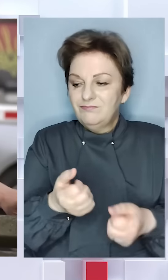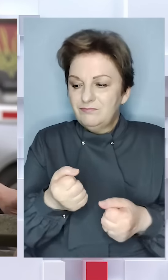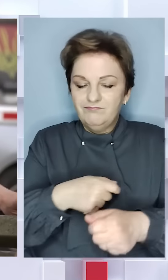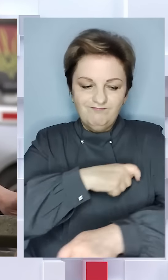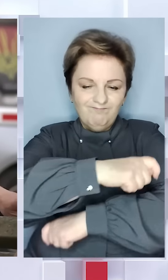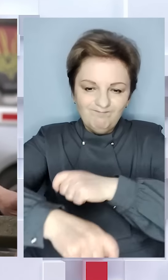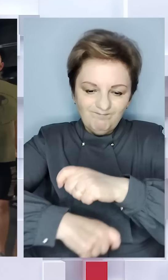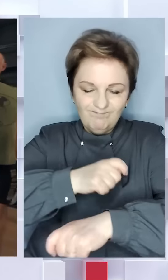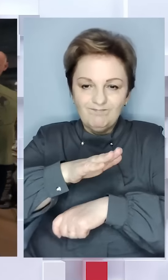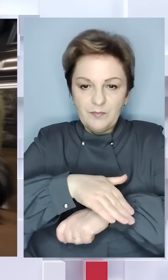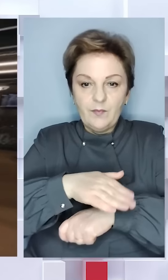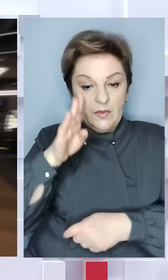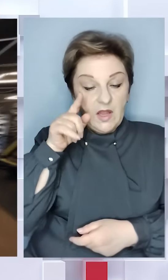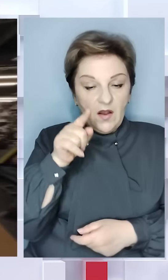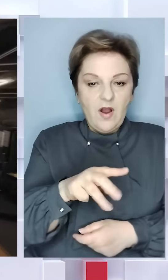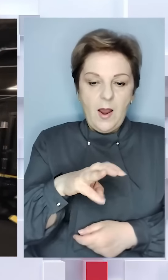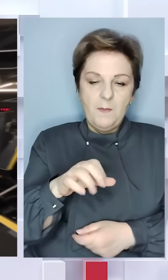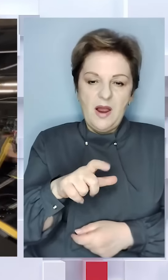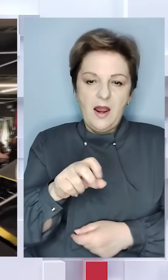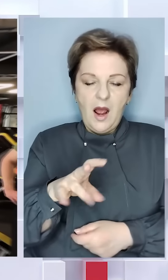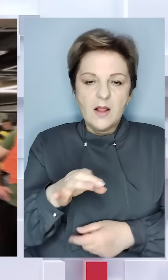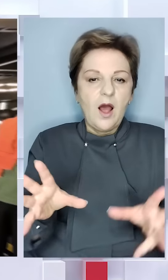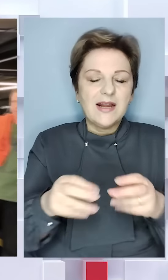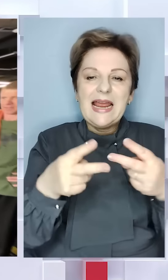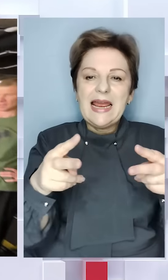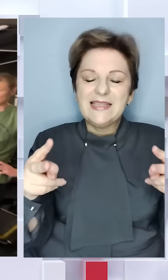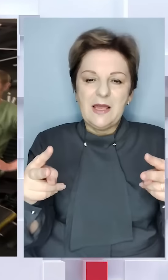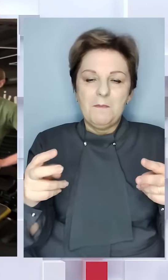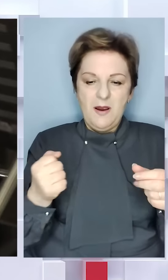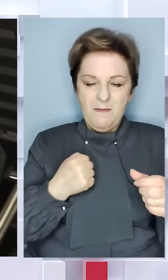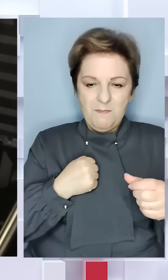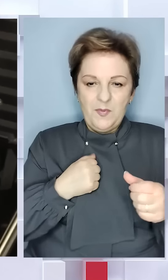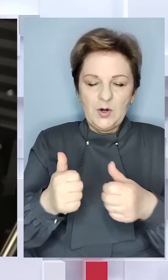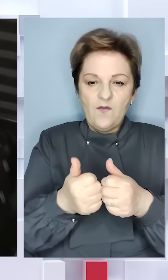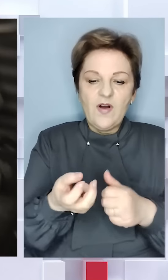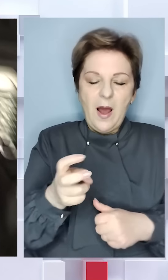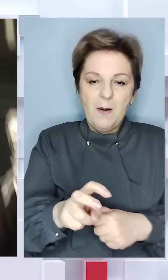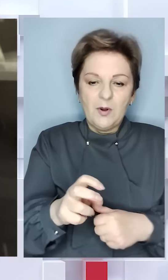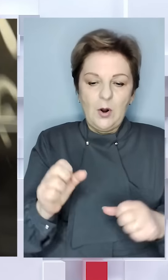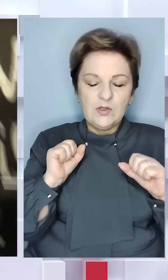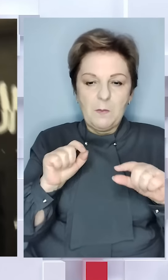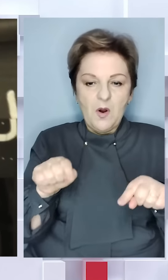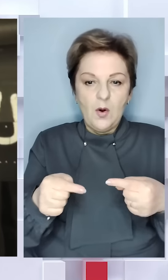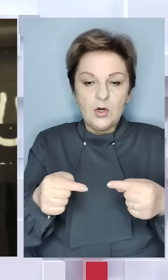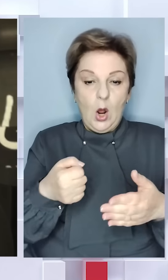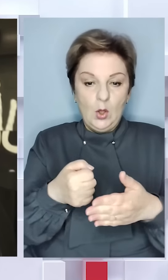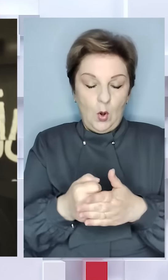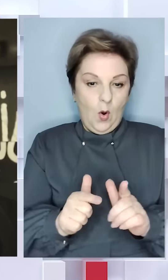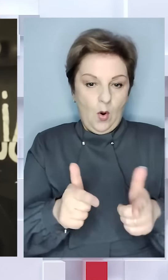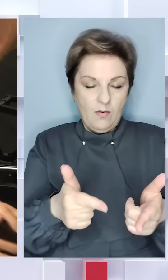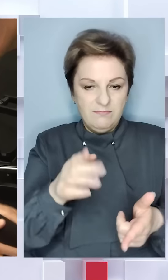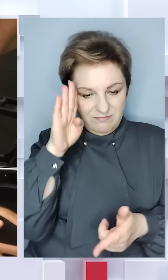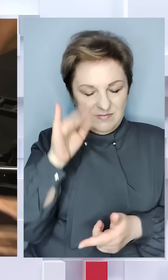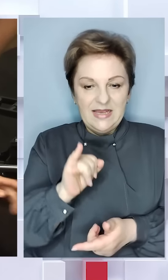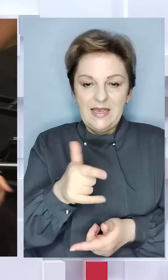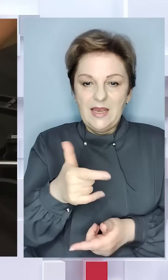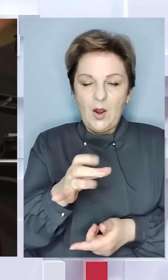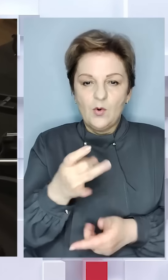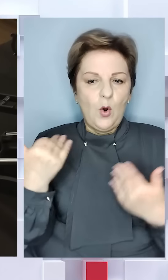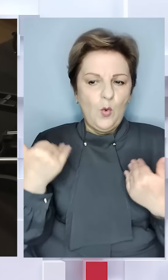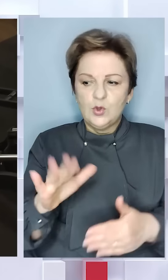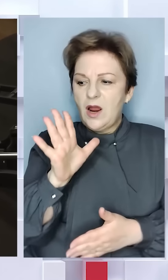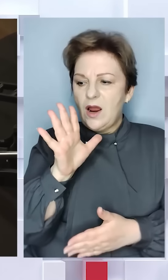турнікети, наложувати. Володимир та Михайло разом з іншими побратимами прийшли на спортивну реабілітацію до Ігоря Головка. Вже 5